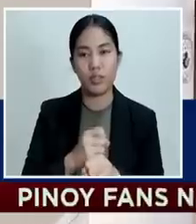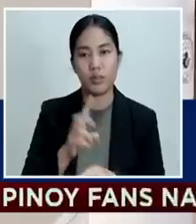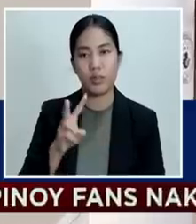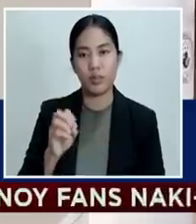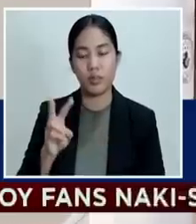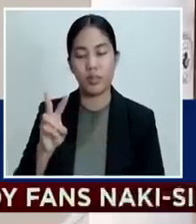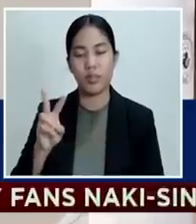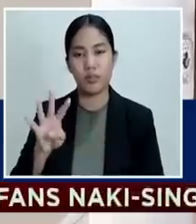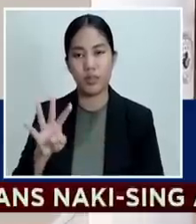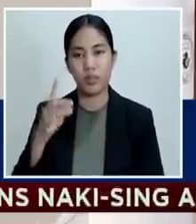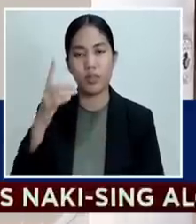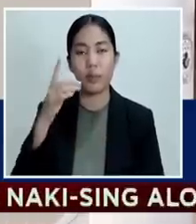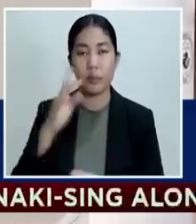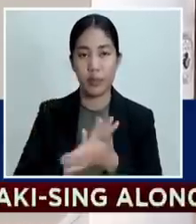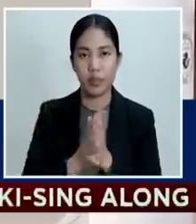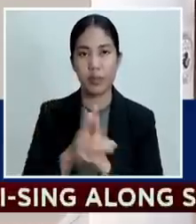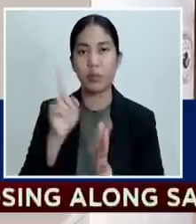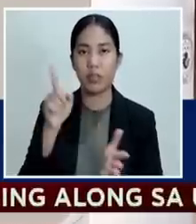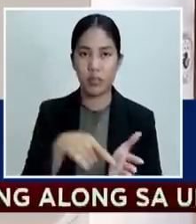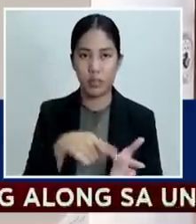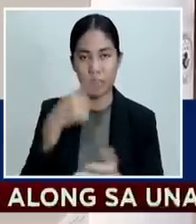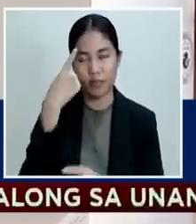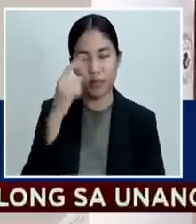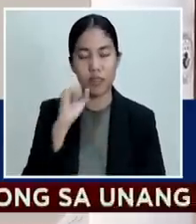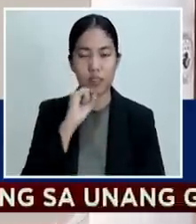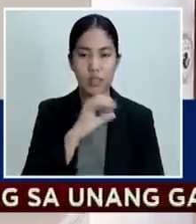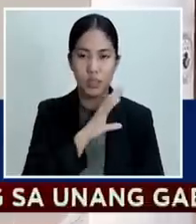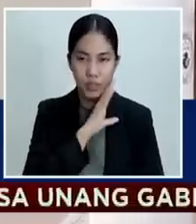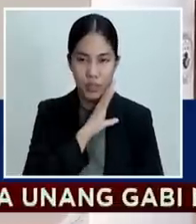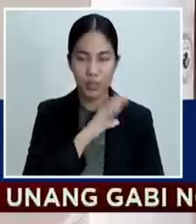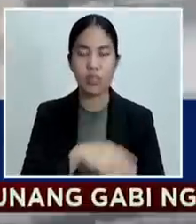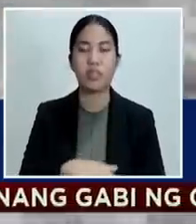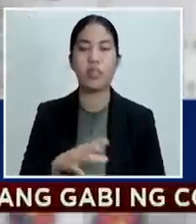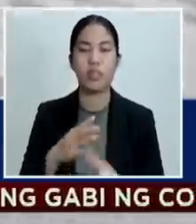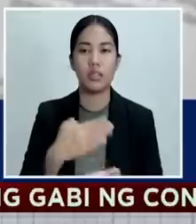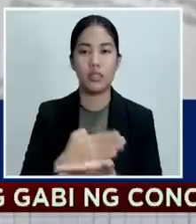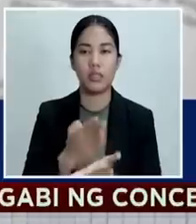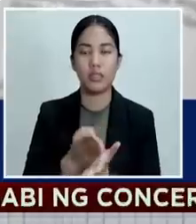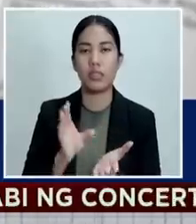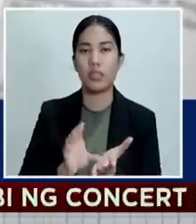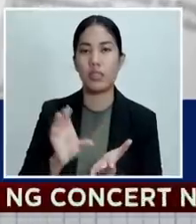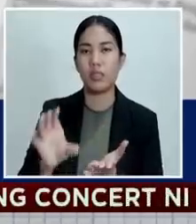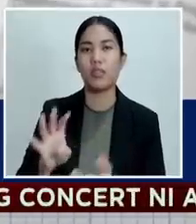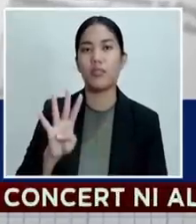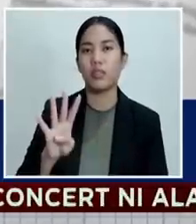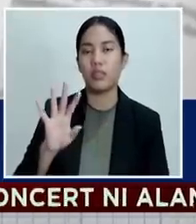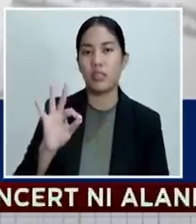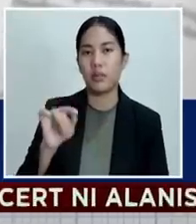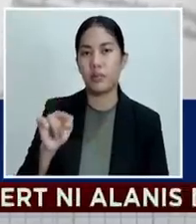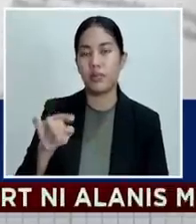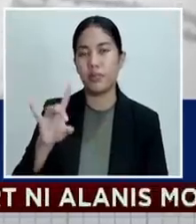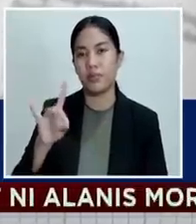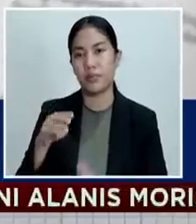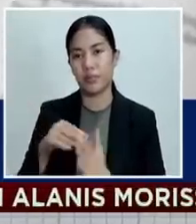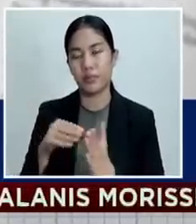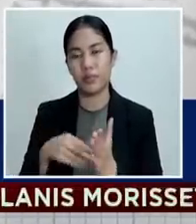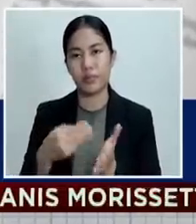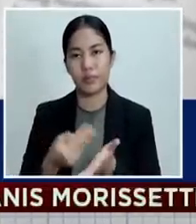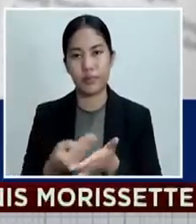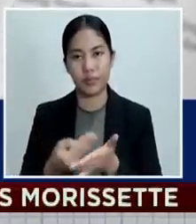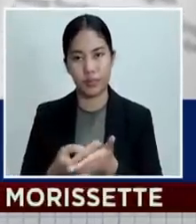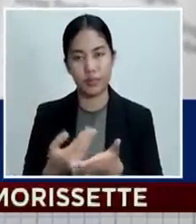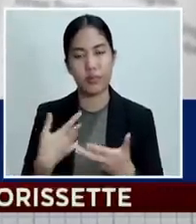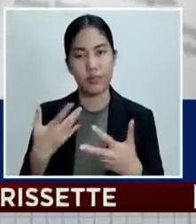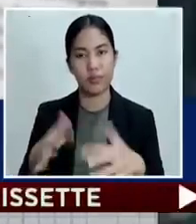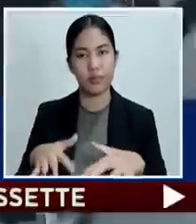senior citizen. So we have provided 49.8 billion pesos. Malaki rin ang budget para sa flood control at ayuda